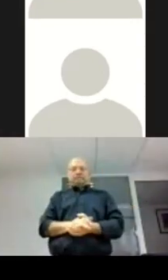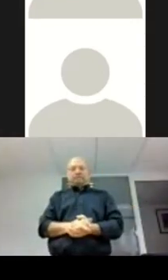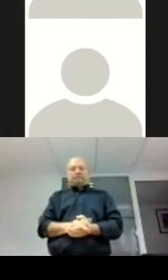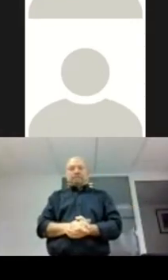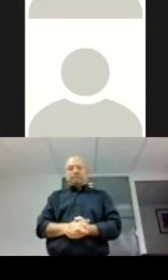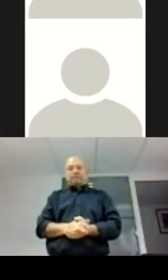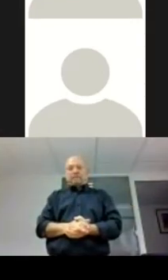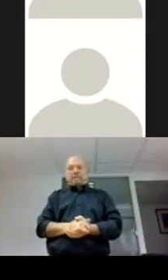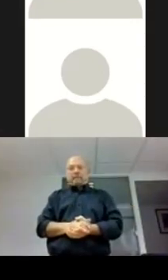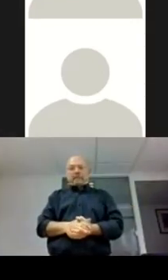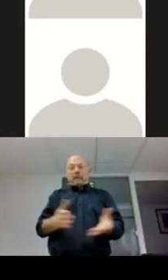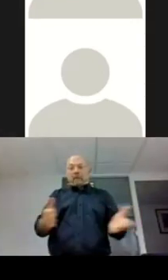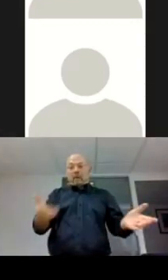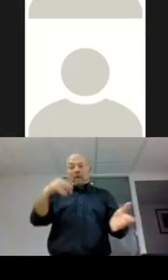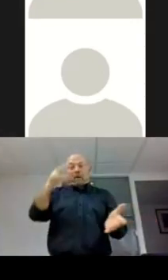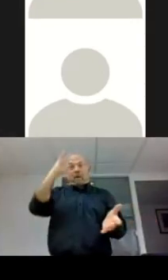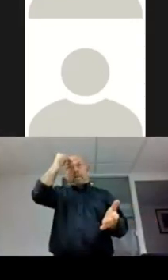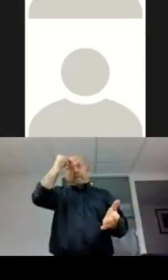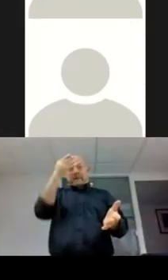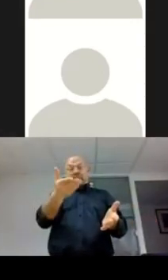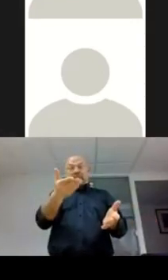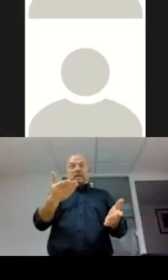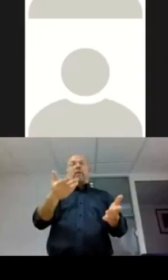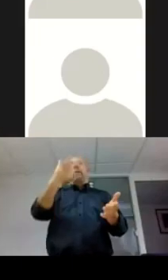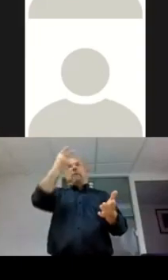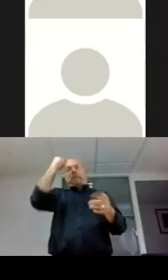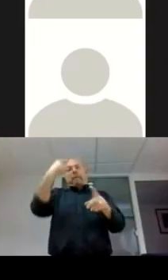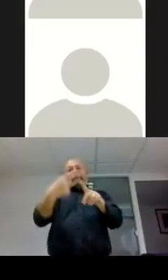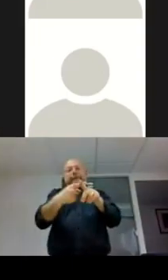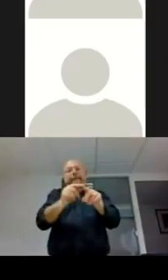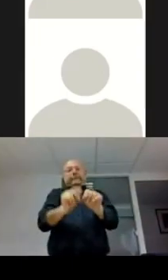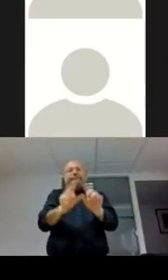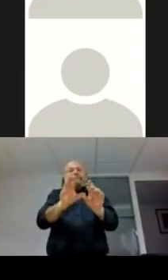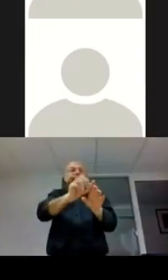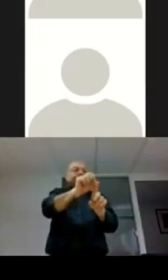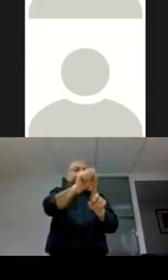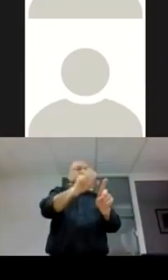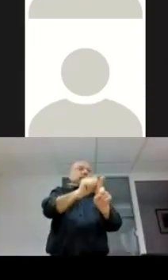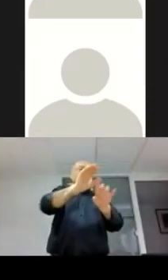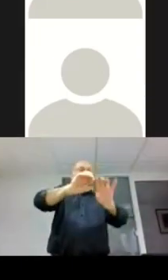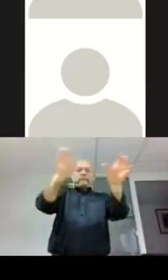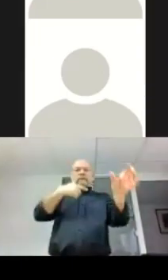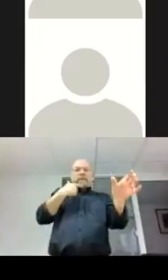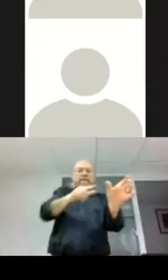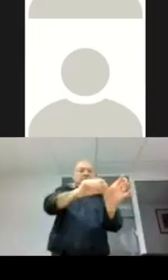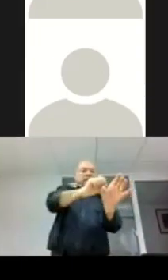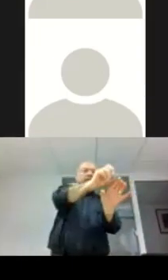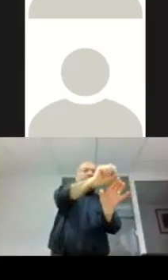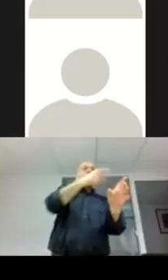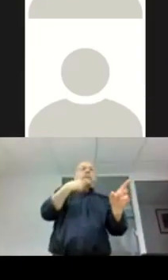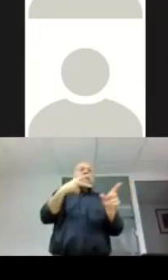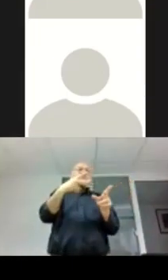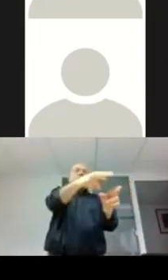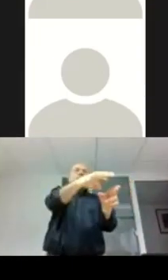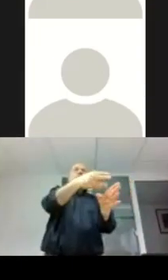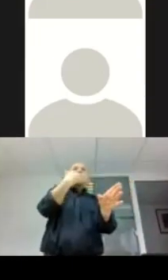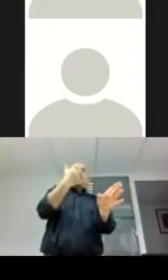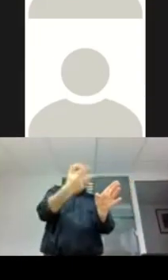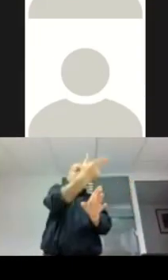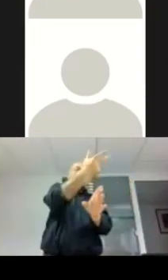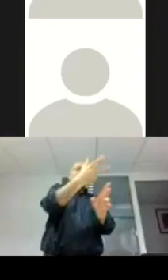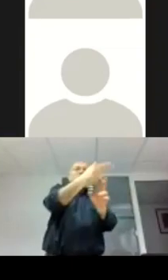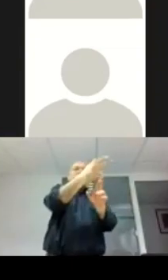métastases. Et la compréhension de ce schéma anatomique va entraîner la compréhension aussi des